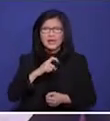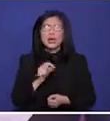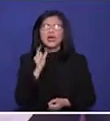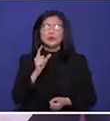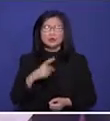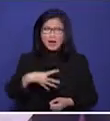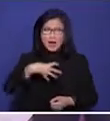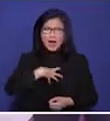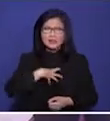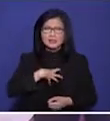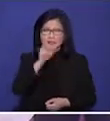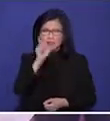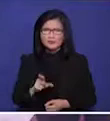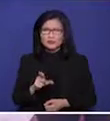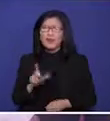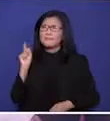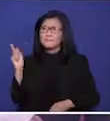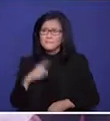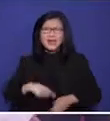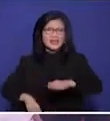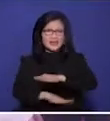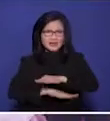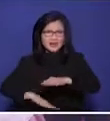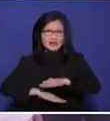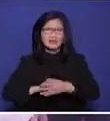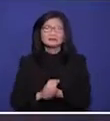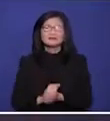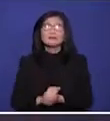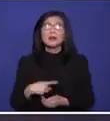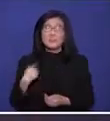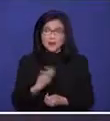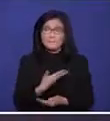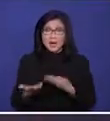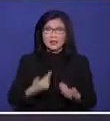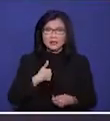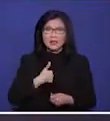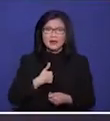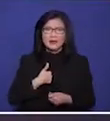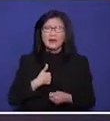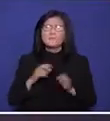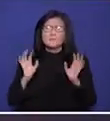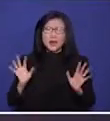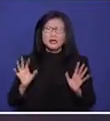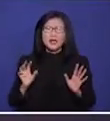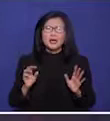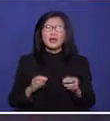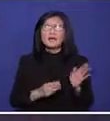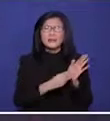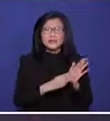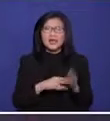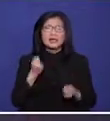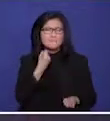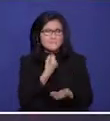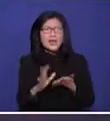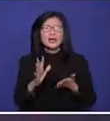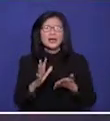asasi manusia yang paling mendasar. Memang kita masih memiliki beban pelanggaran HAM berat